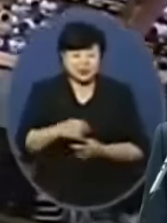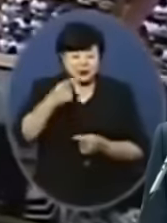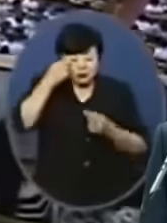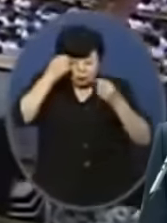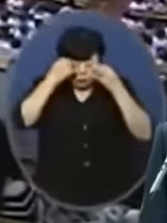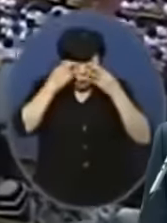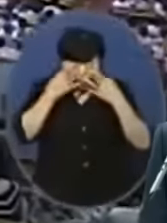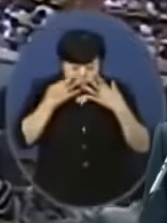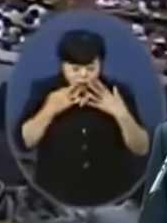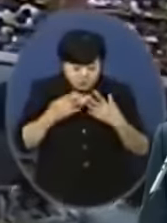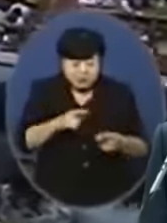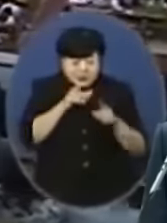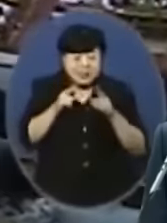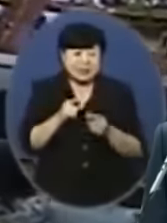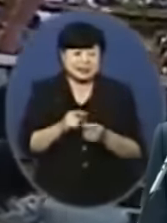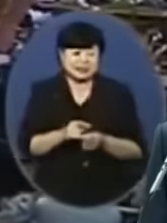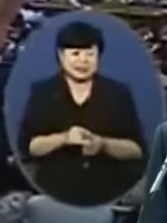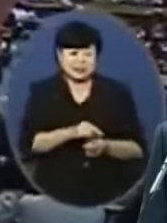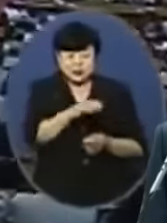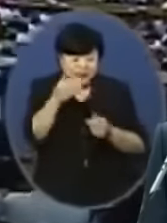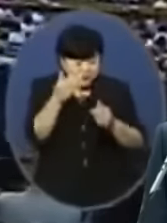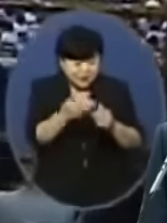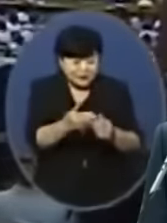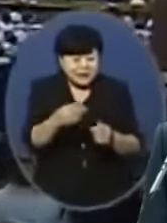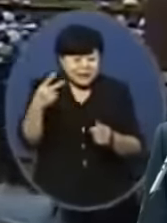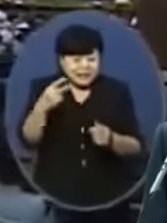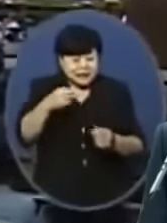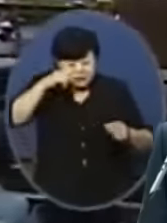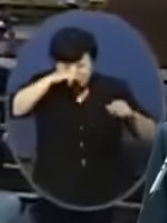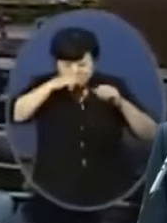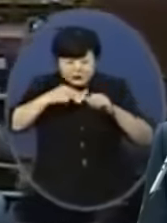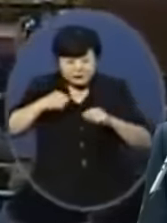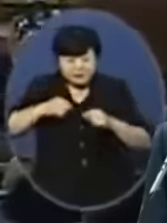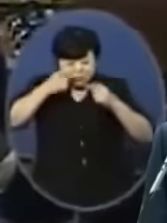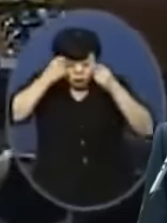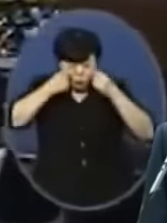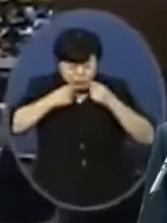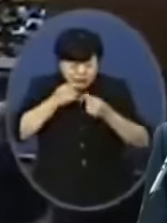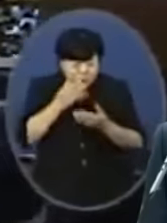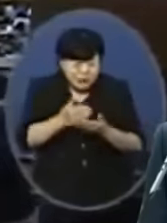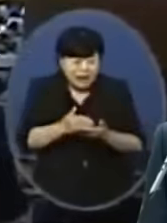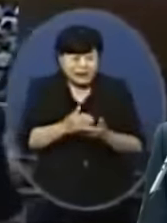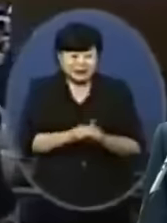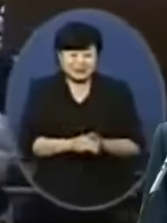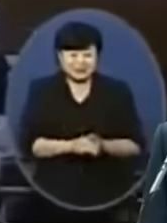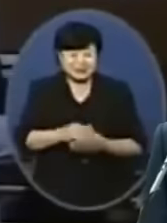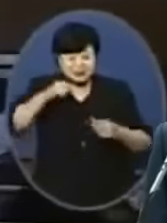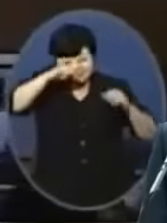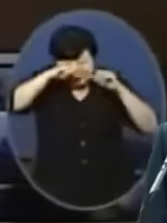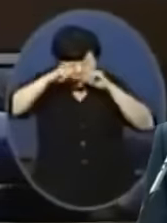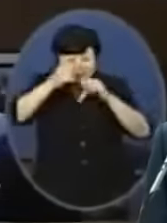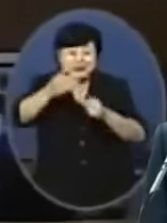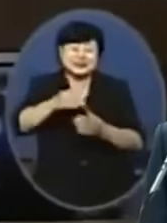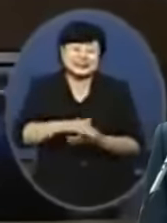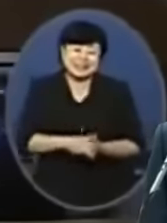눈물을 흘리면서 인생을 사는 우리에게 다시는 눈물이 없도록